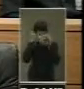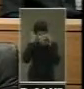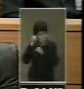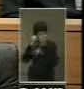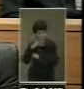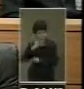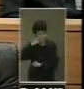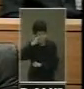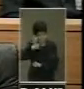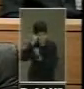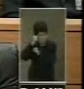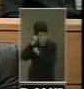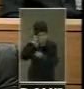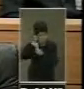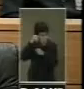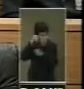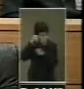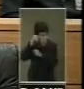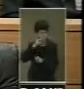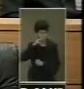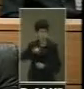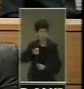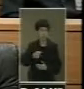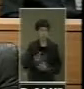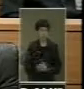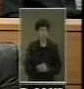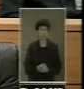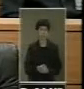ครับผมบอกเลยครับ